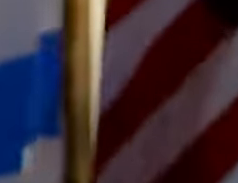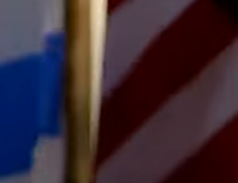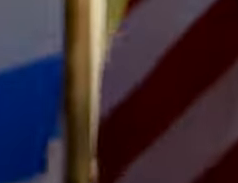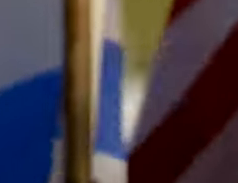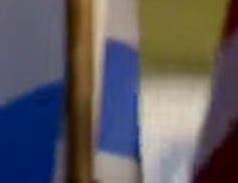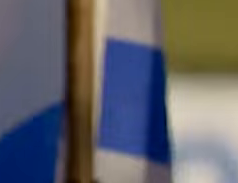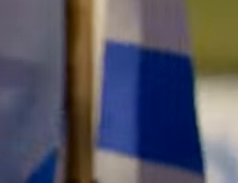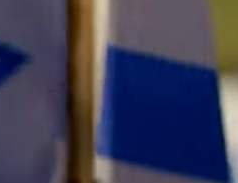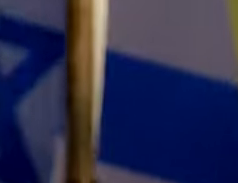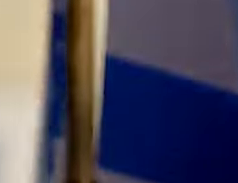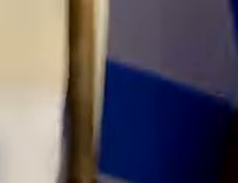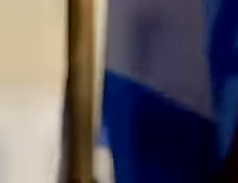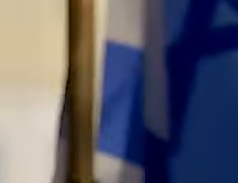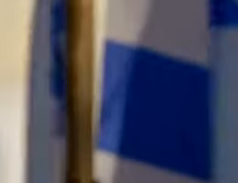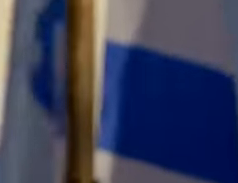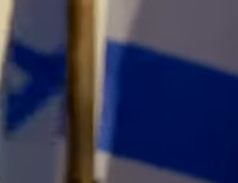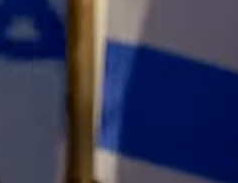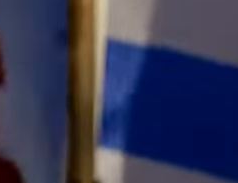שיר